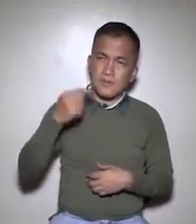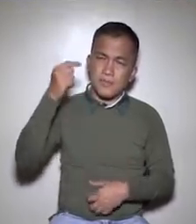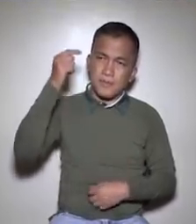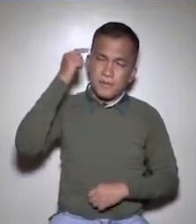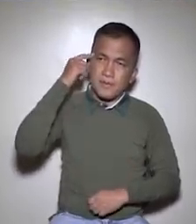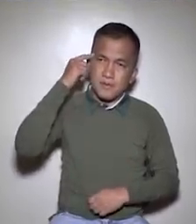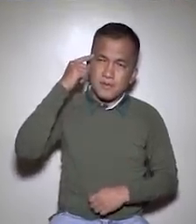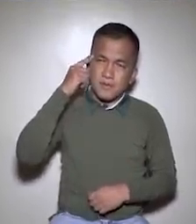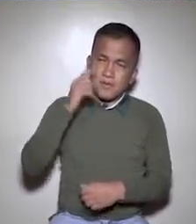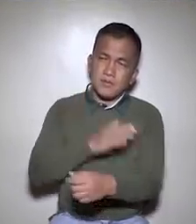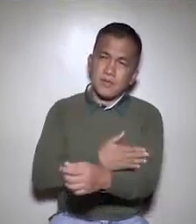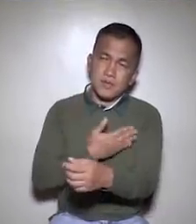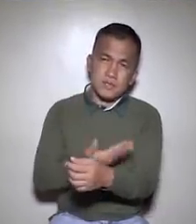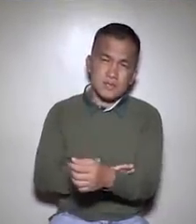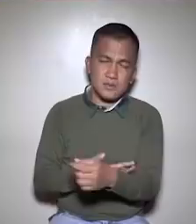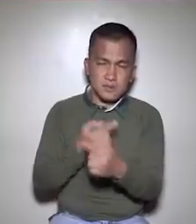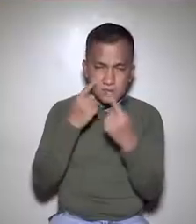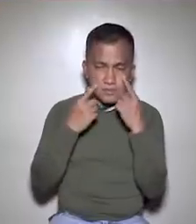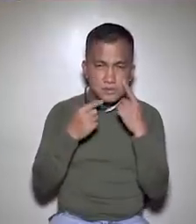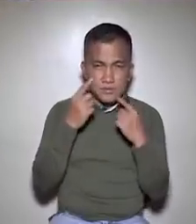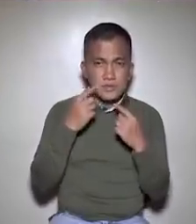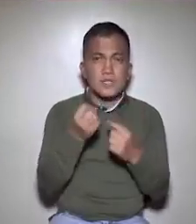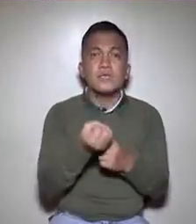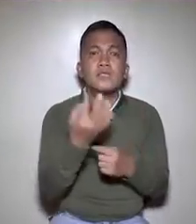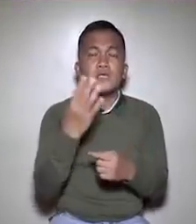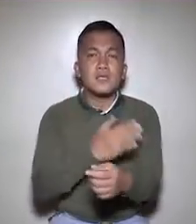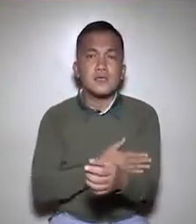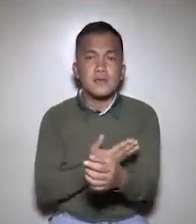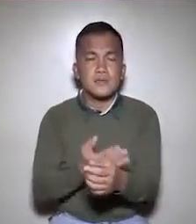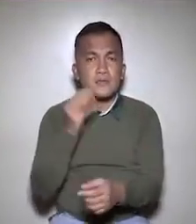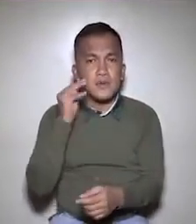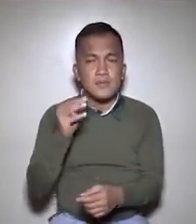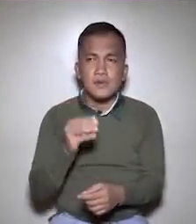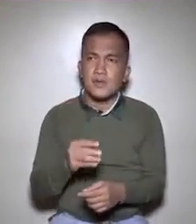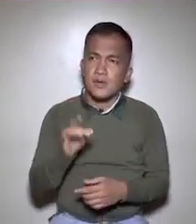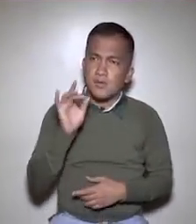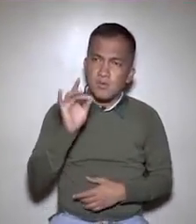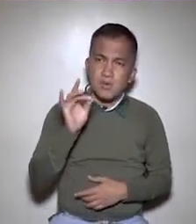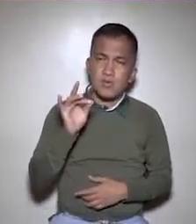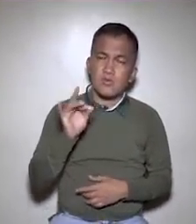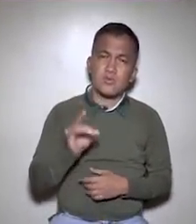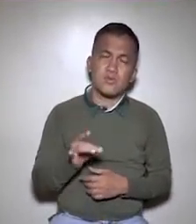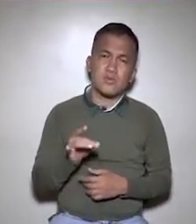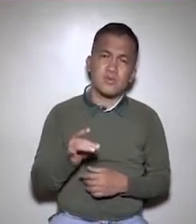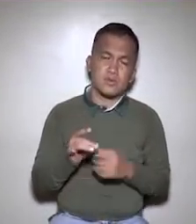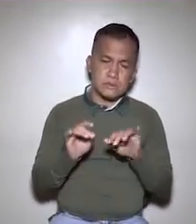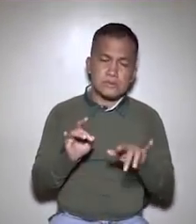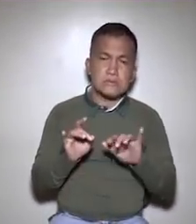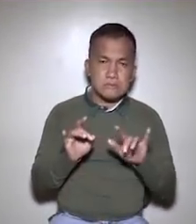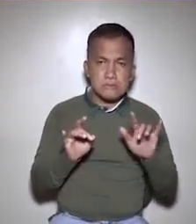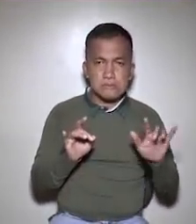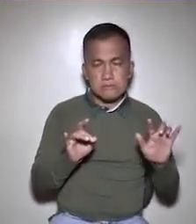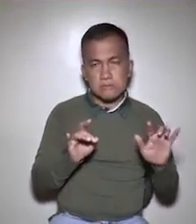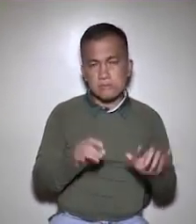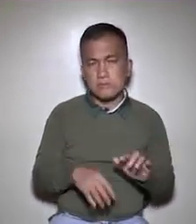naisip ko na po yung mga anak ko. Ilan po ba ang anak ninyo, ma'am? 8 po, ma'am.